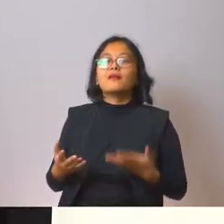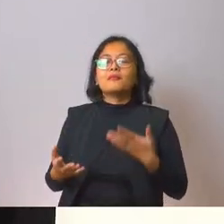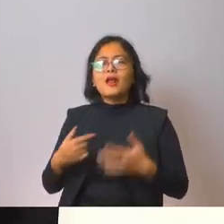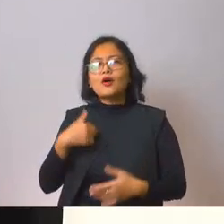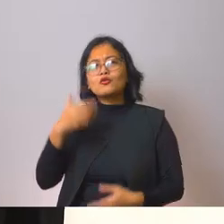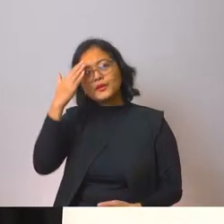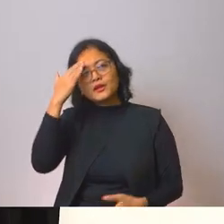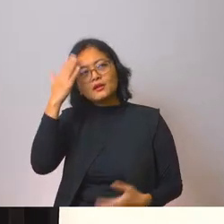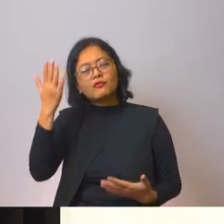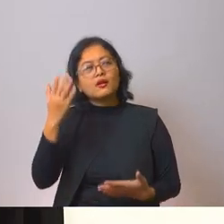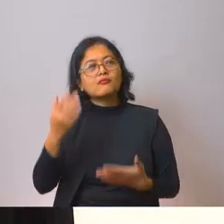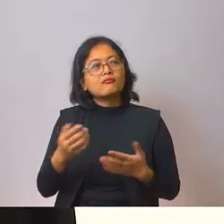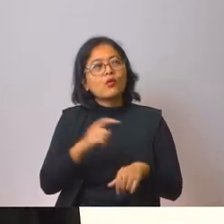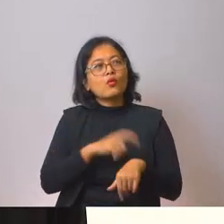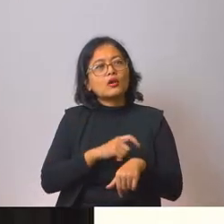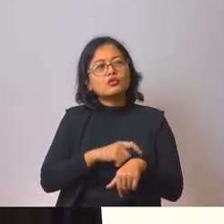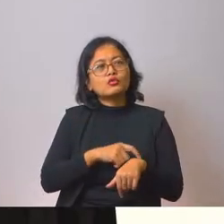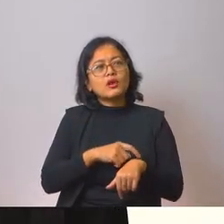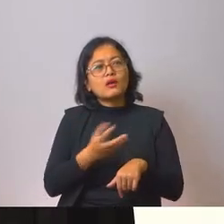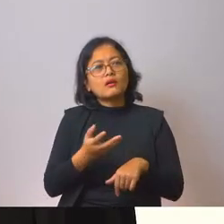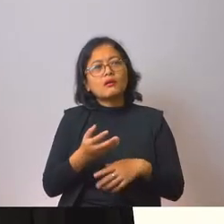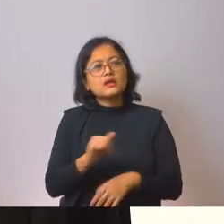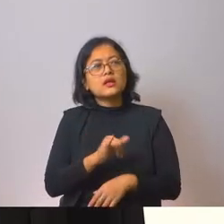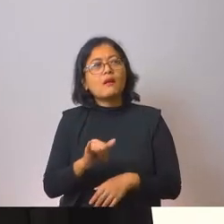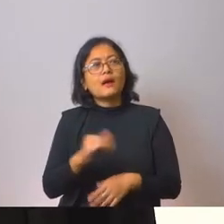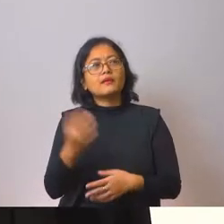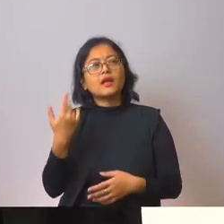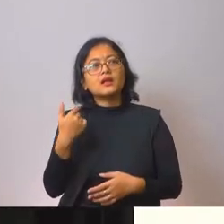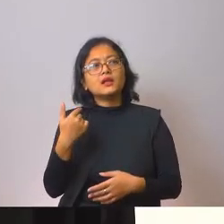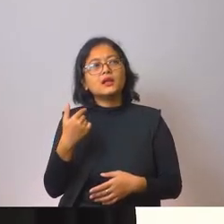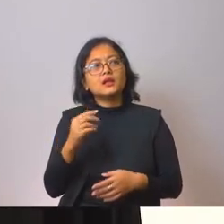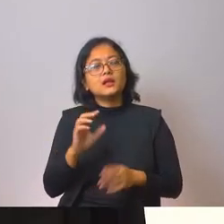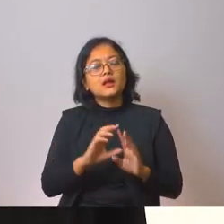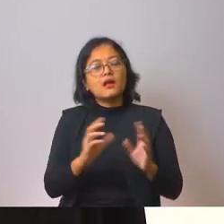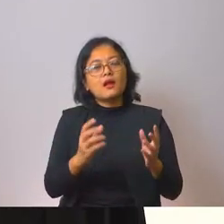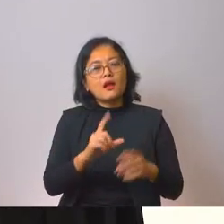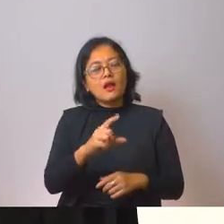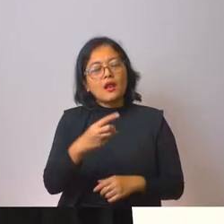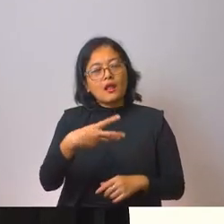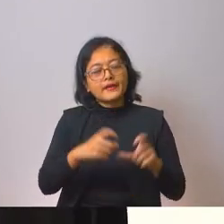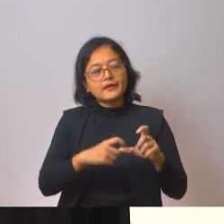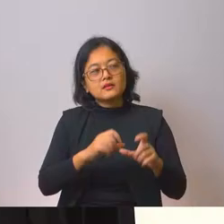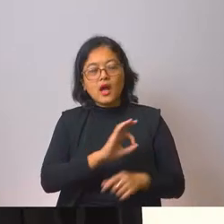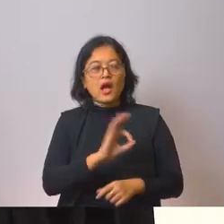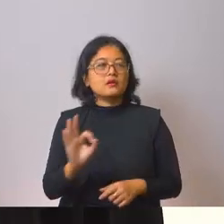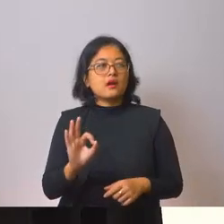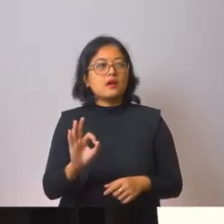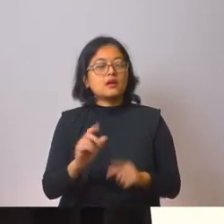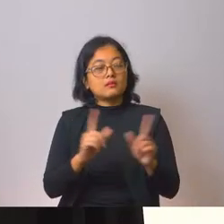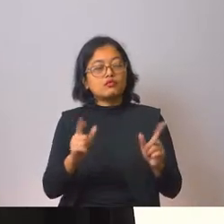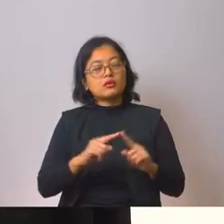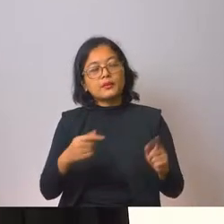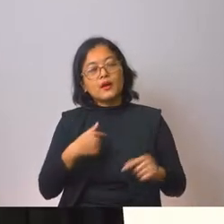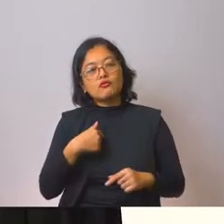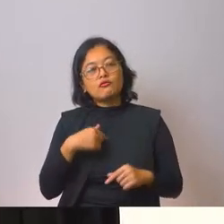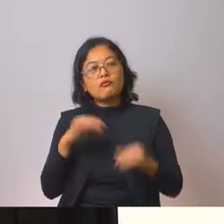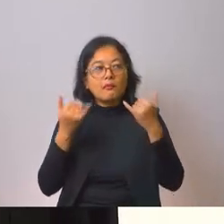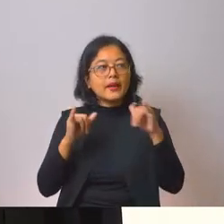bersoal tentang pengelolaan waktu ya. Memang kadangkala kita cemas, tetapi kadangkala yang dipikirkan orang